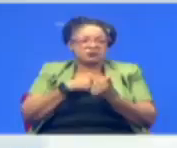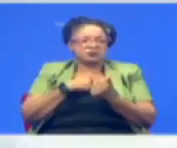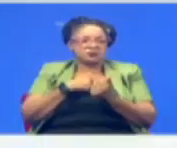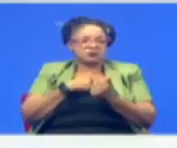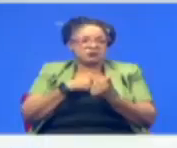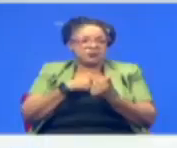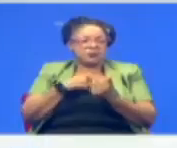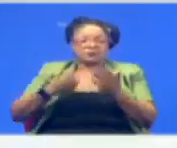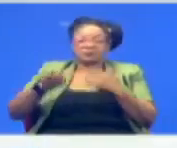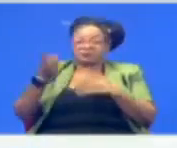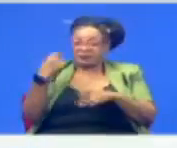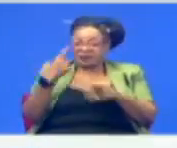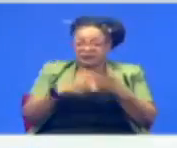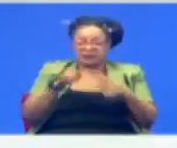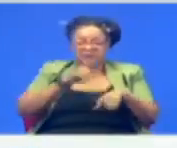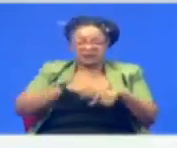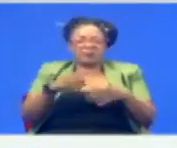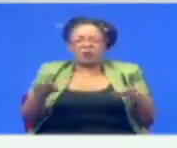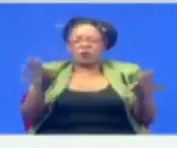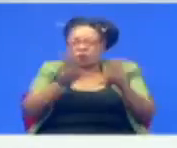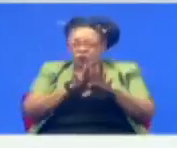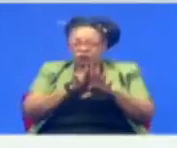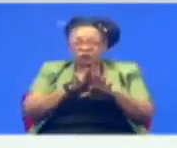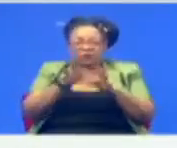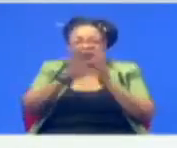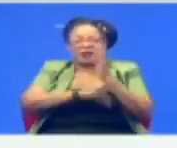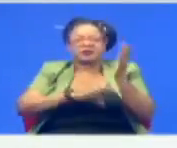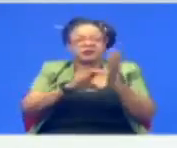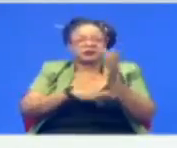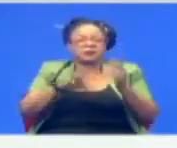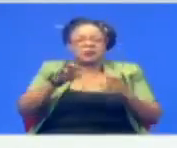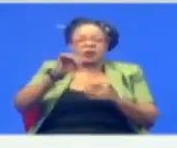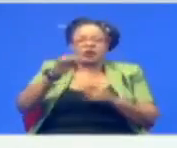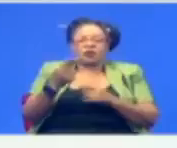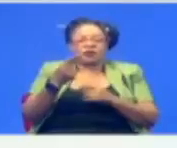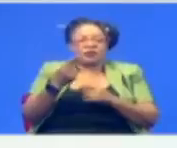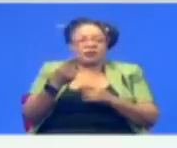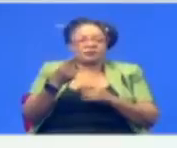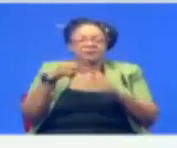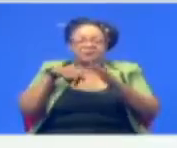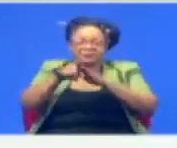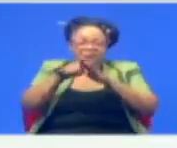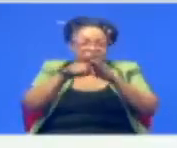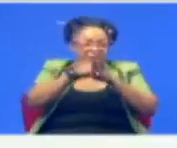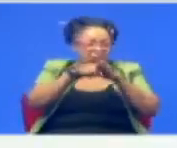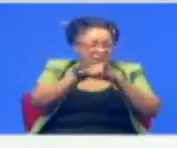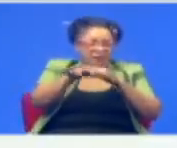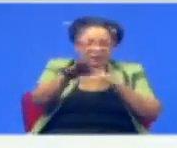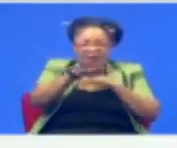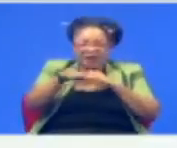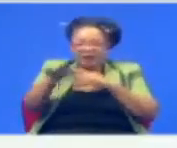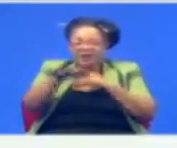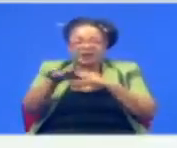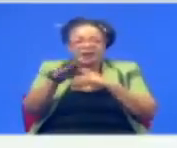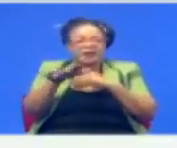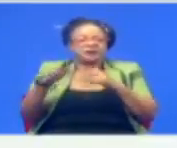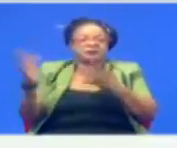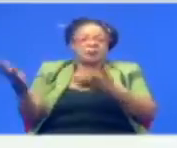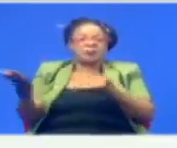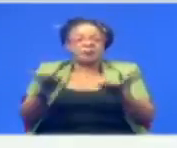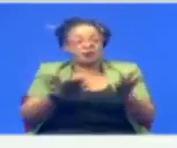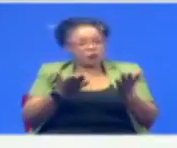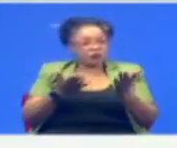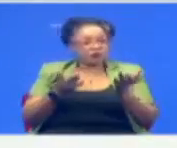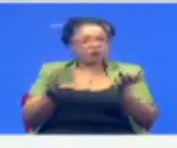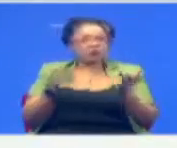Mwaka uliopita wakati lockdown zilipoanza humu nchini, mwandishi wetu Ruth Sarmoi aliingia katika maeneo ya vichochoroni na kukuletea